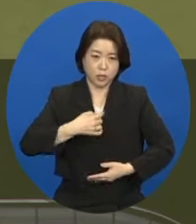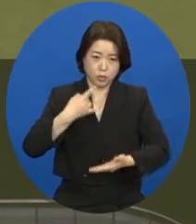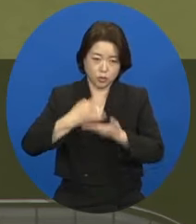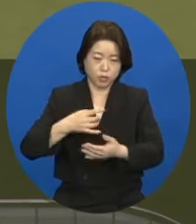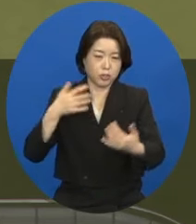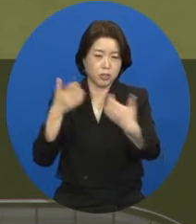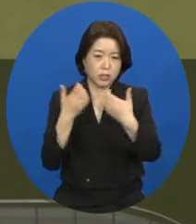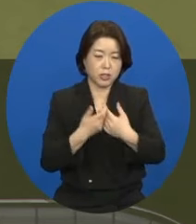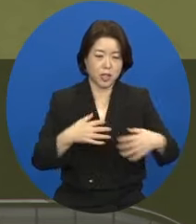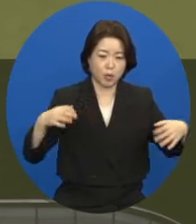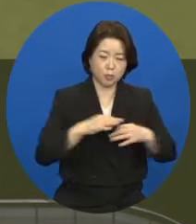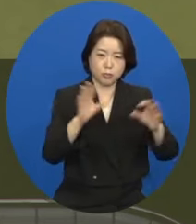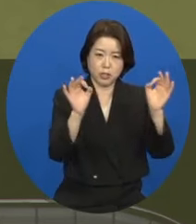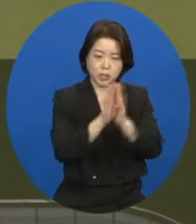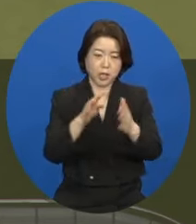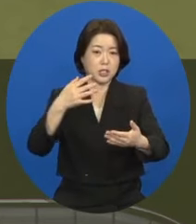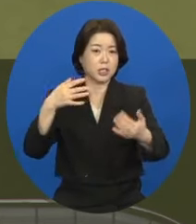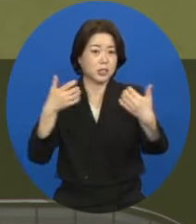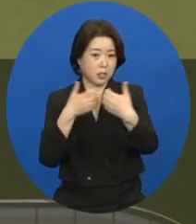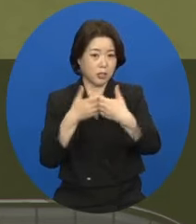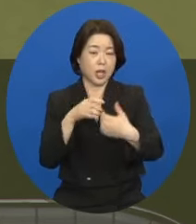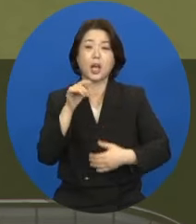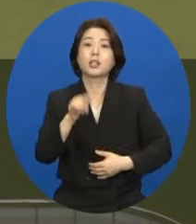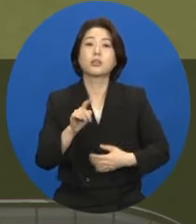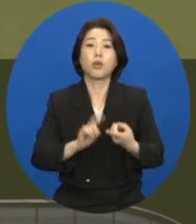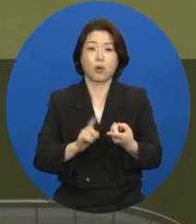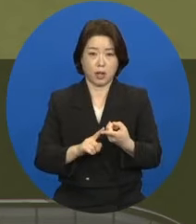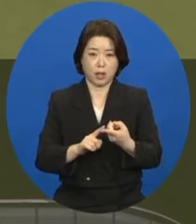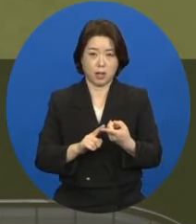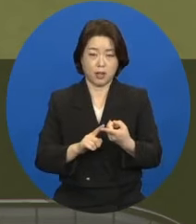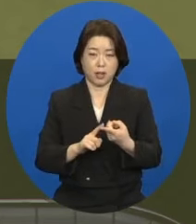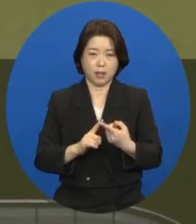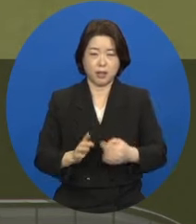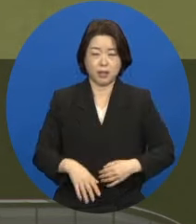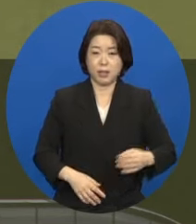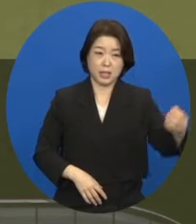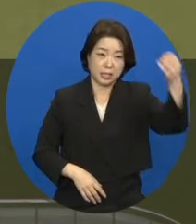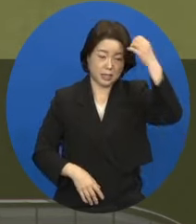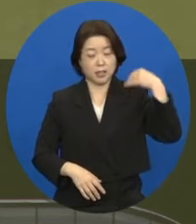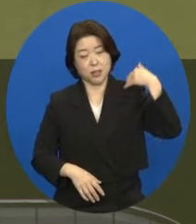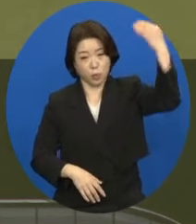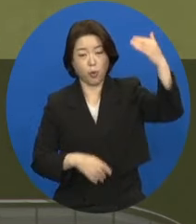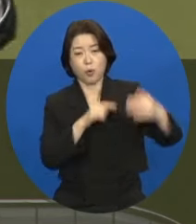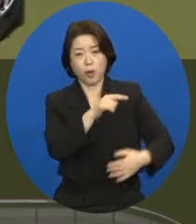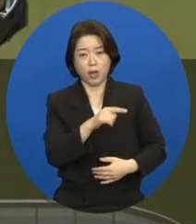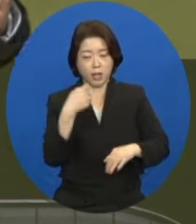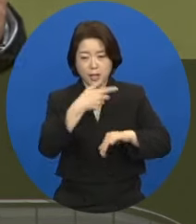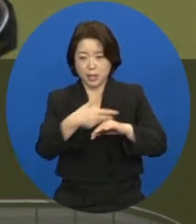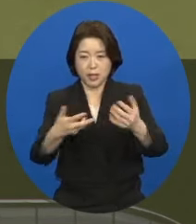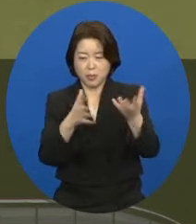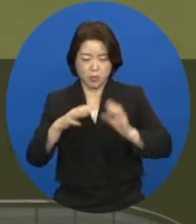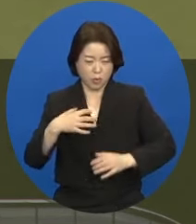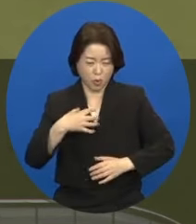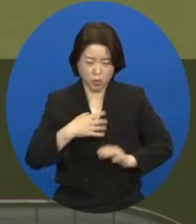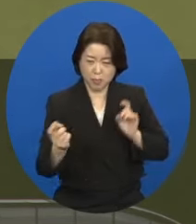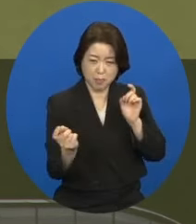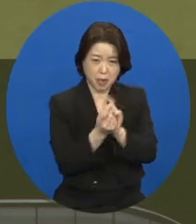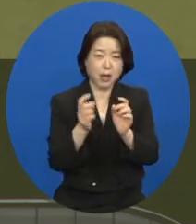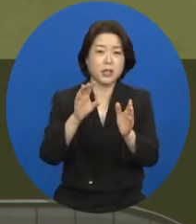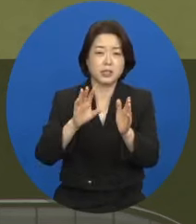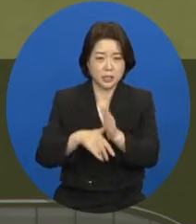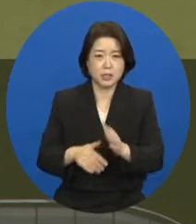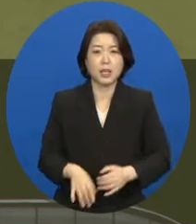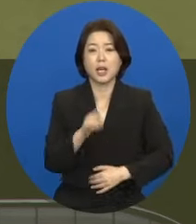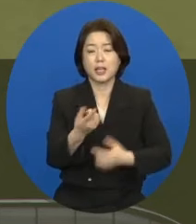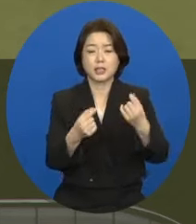불의를 멸하는 전쟁, 이것이 주님의 전쟁이에요. 예를 들어서 골리앗을 물리쳤다는 것, 민족의 위기에 처했을 때에